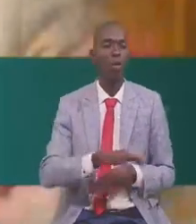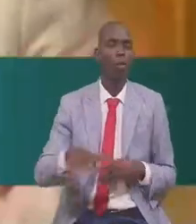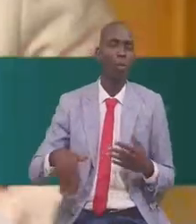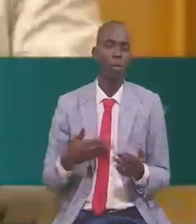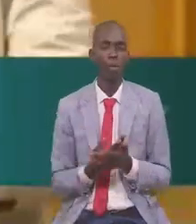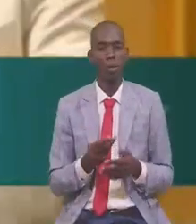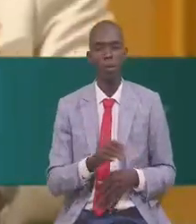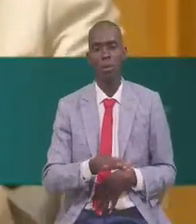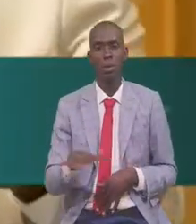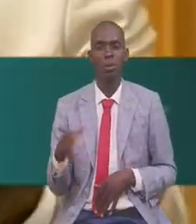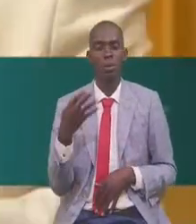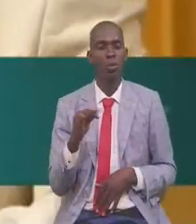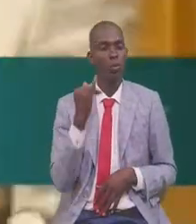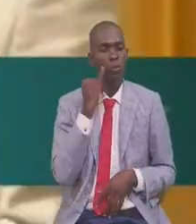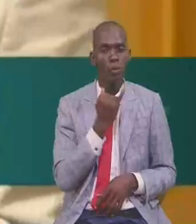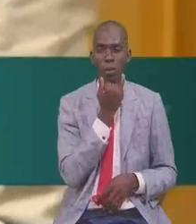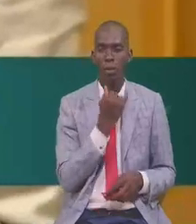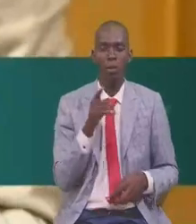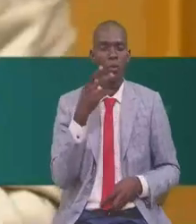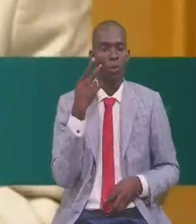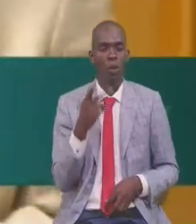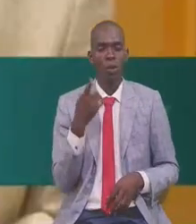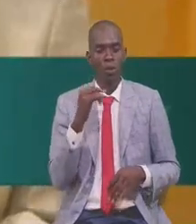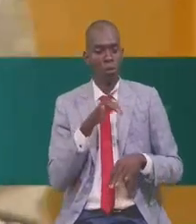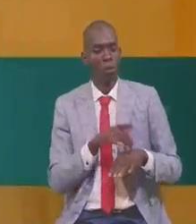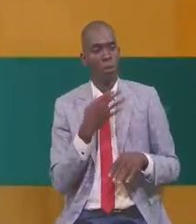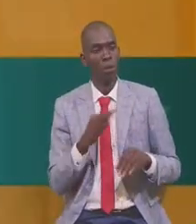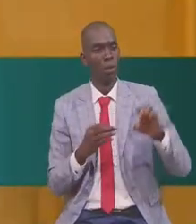d'Israël. Et vous verrez la touche d'Élysée là-bas.